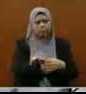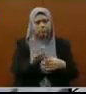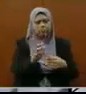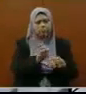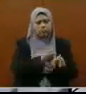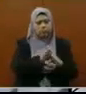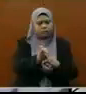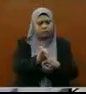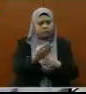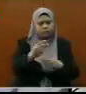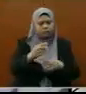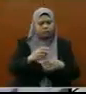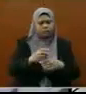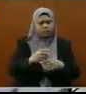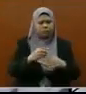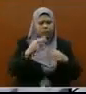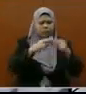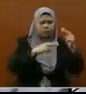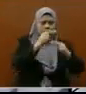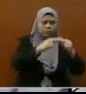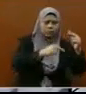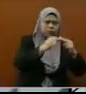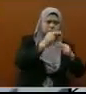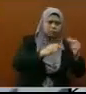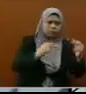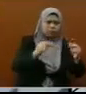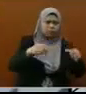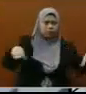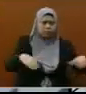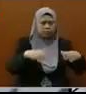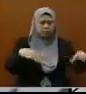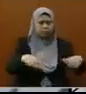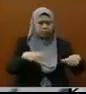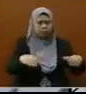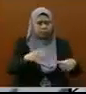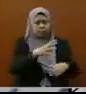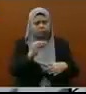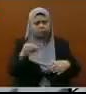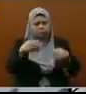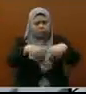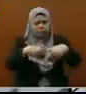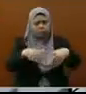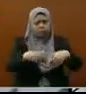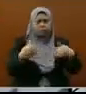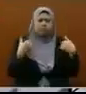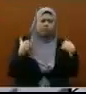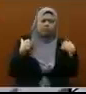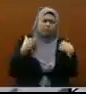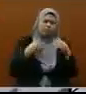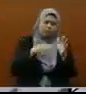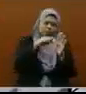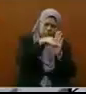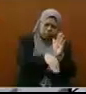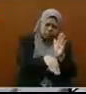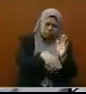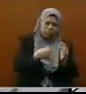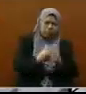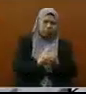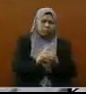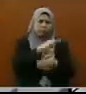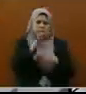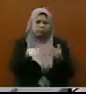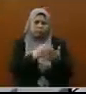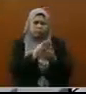sektor pelombongan, sektor pembinaan, sektor pembuatan dan juga sektor pertanian mengalami penguncupan. Dan sektor-sektor ini